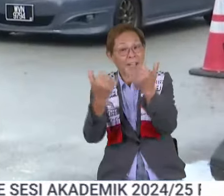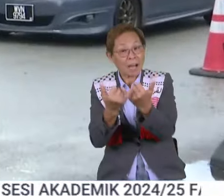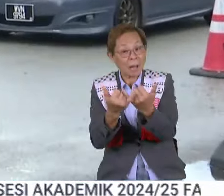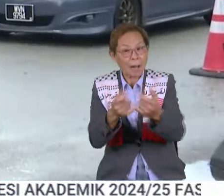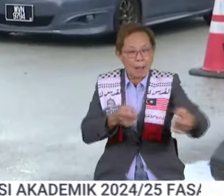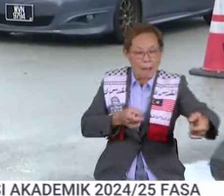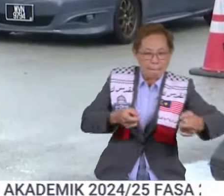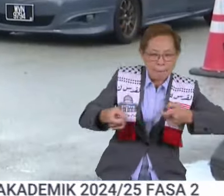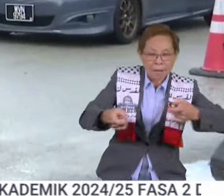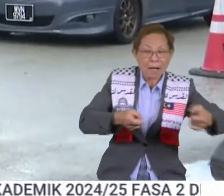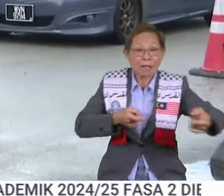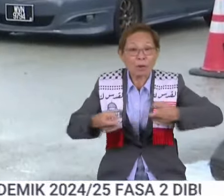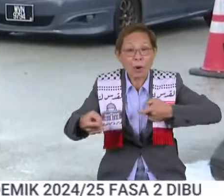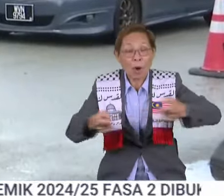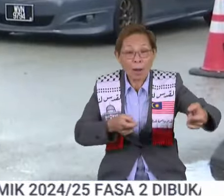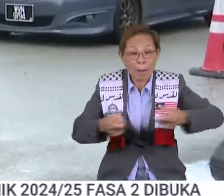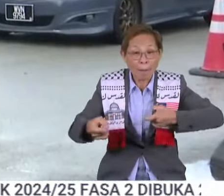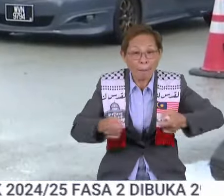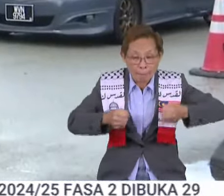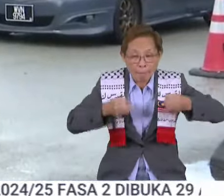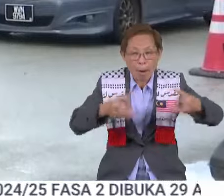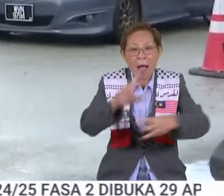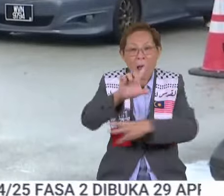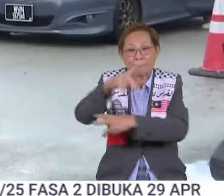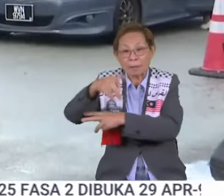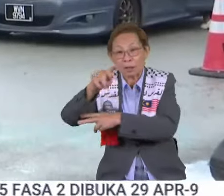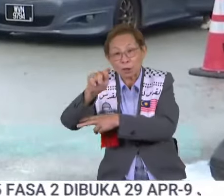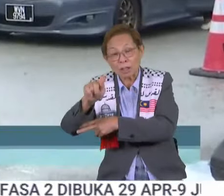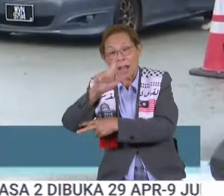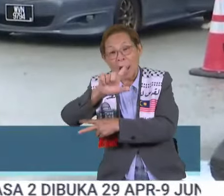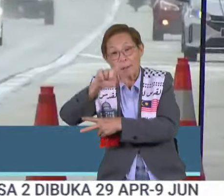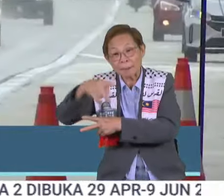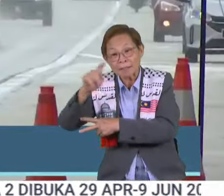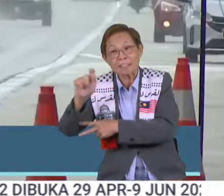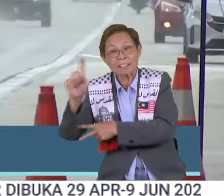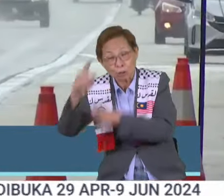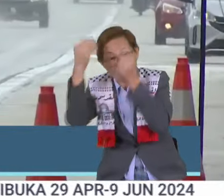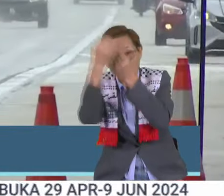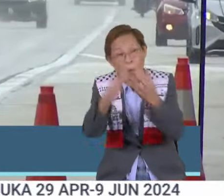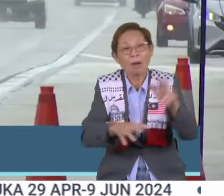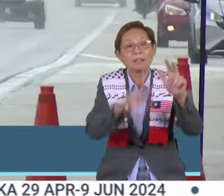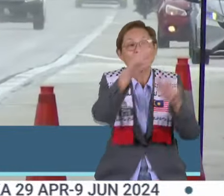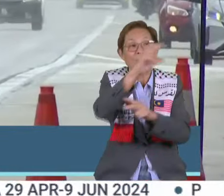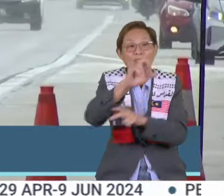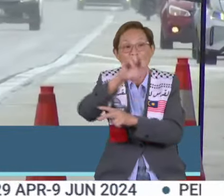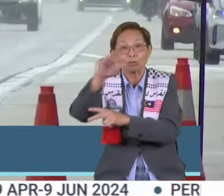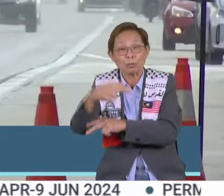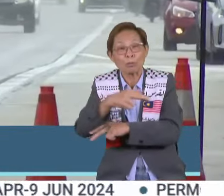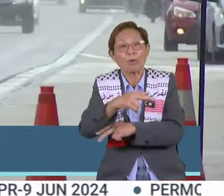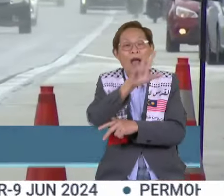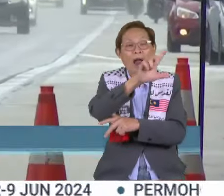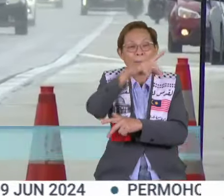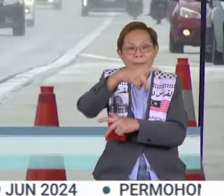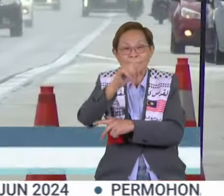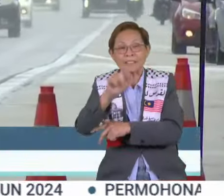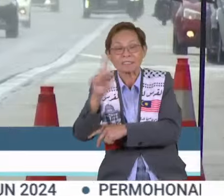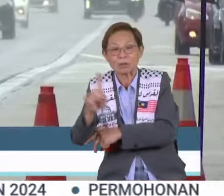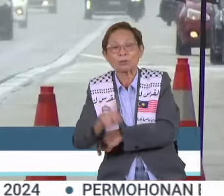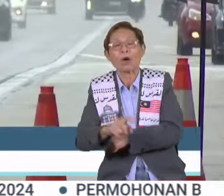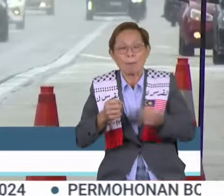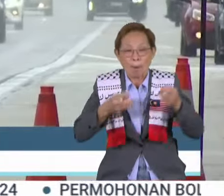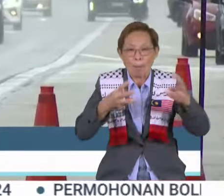pengendali lebuh raya LPT 1 Adi Berhad memaklumkan sebanyak 300,000 kenderaan memasuki lebuh raya LPT 1 dan lebuh raya Kuala Lumpur